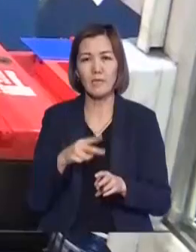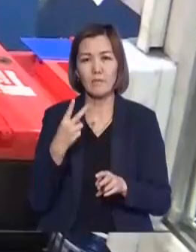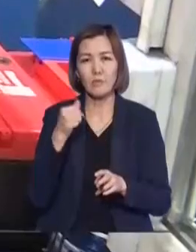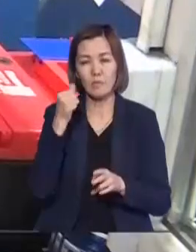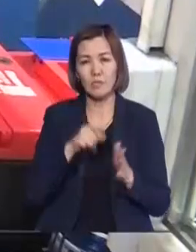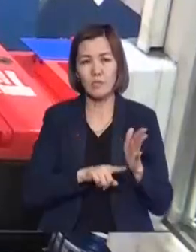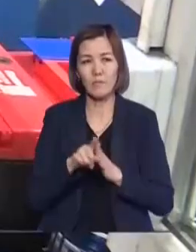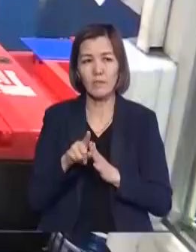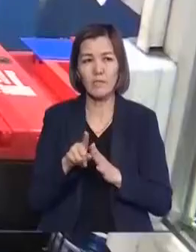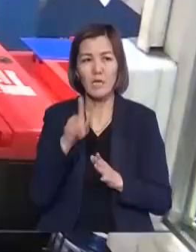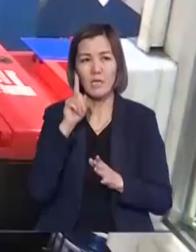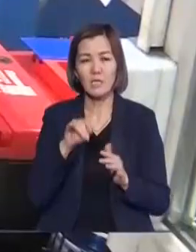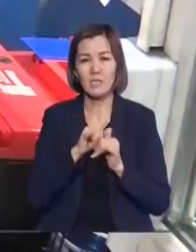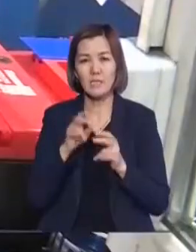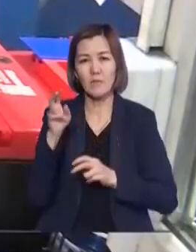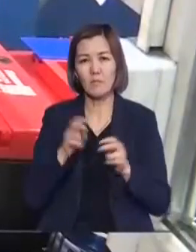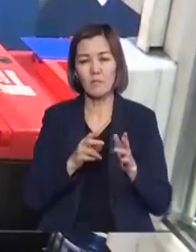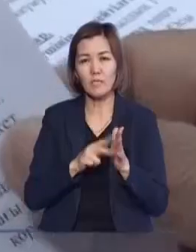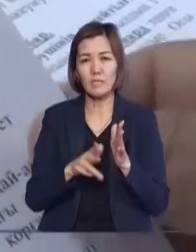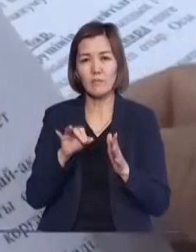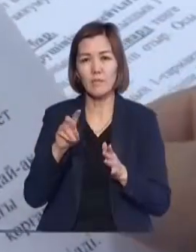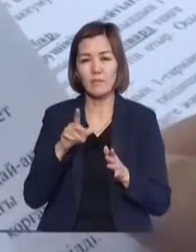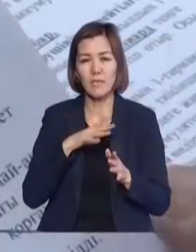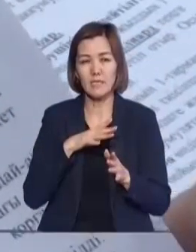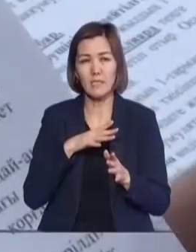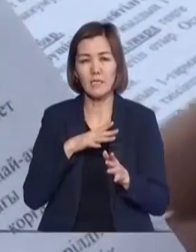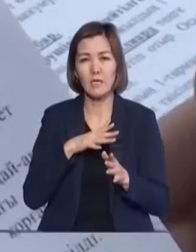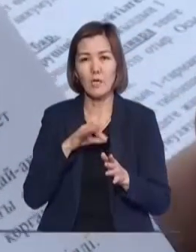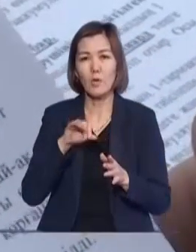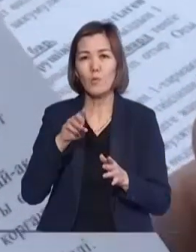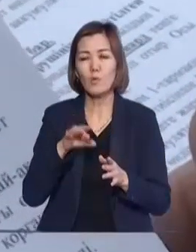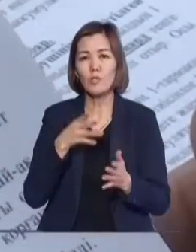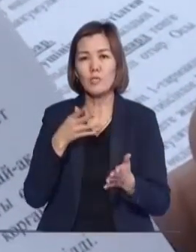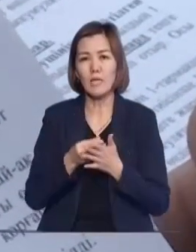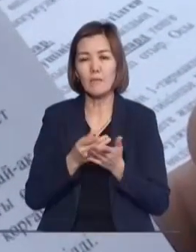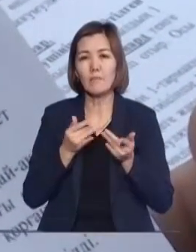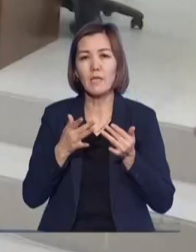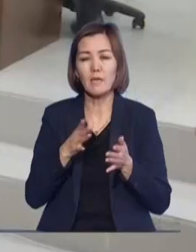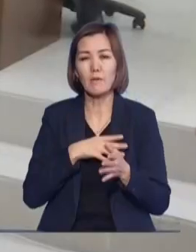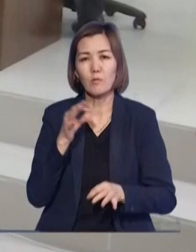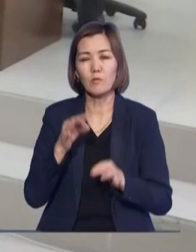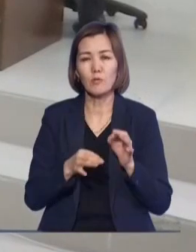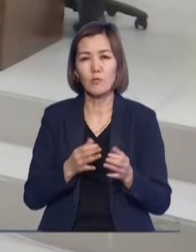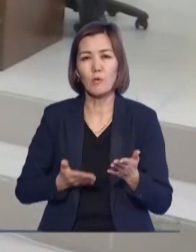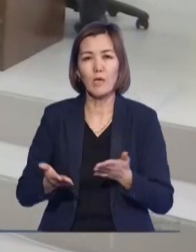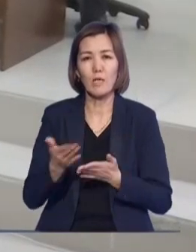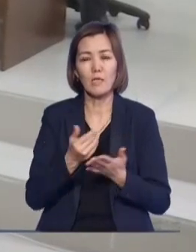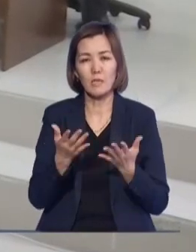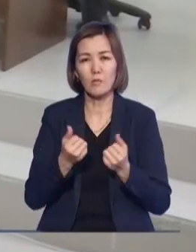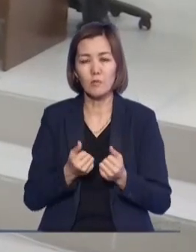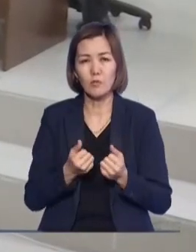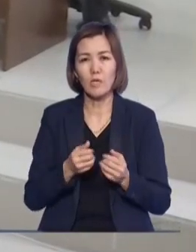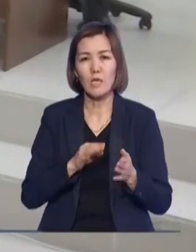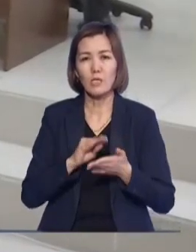жылдан бері жасыл даму зауыттан 85 миллиард теңге өтелалым төлеу талап етуде. Тіпті сот арқылы өндіріп алу үшін